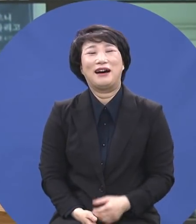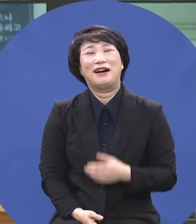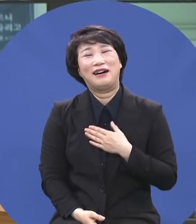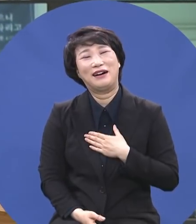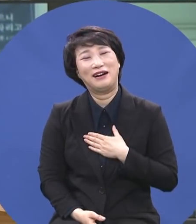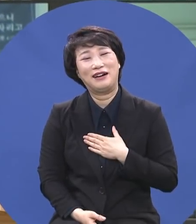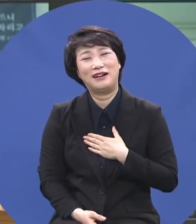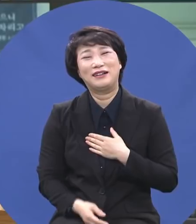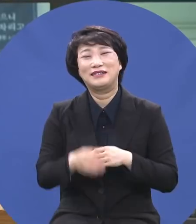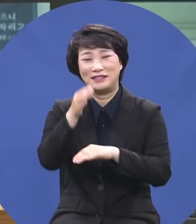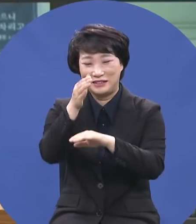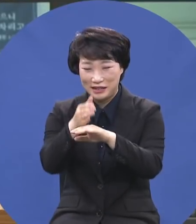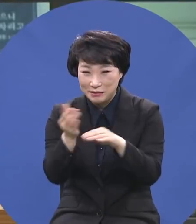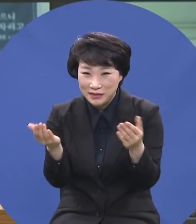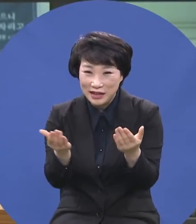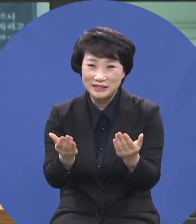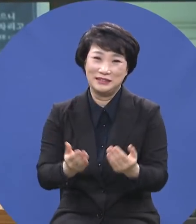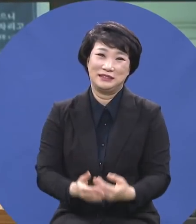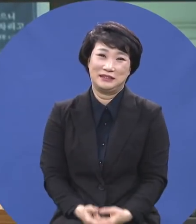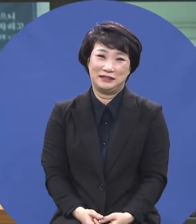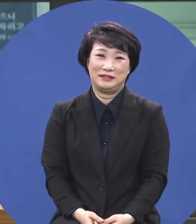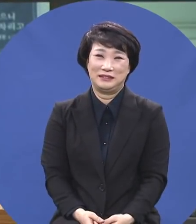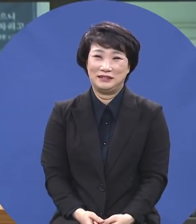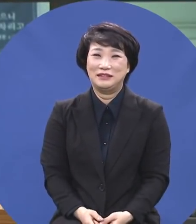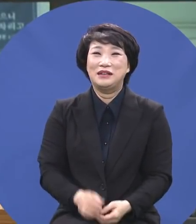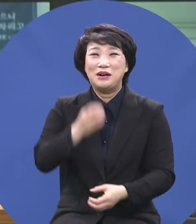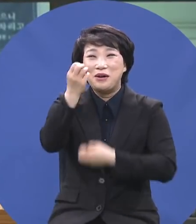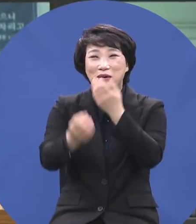얼마나 감사한 일이요.